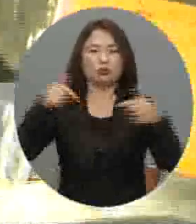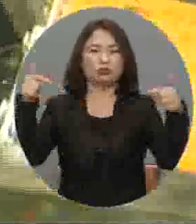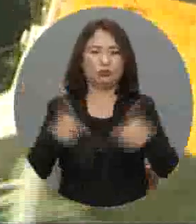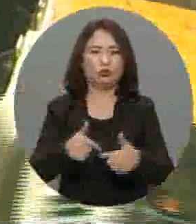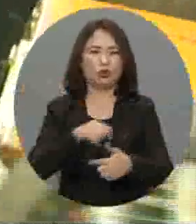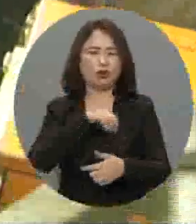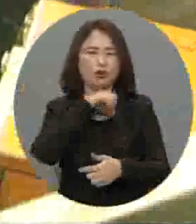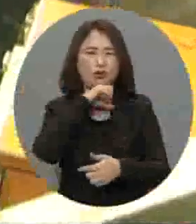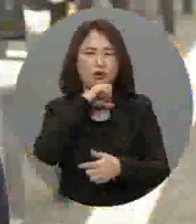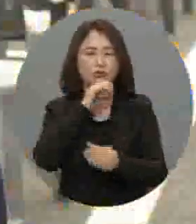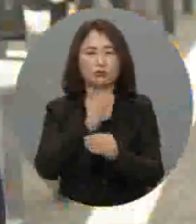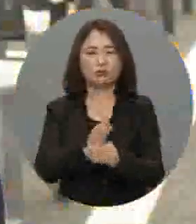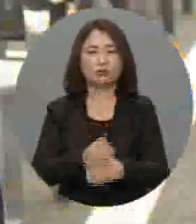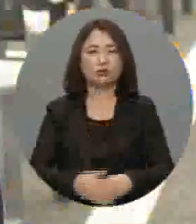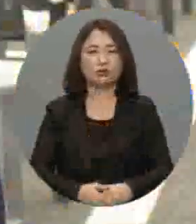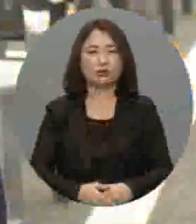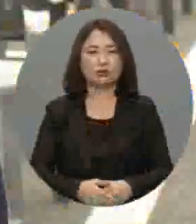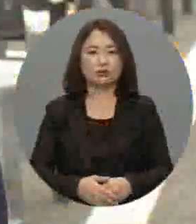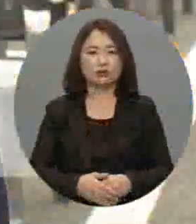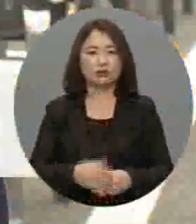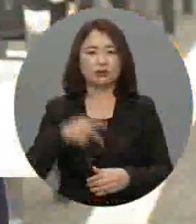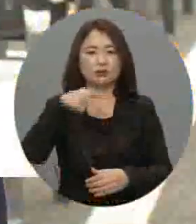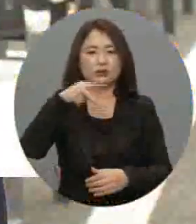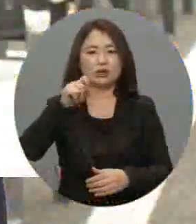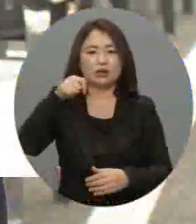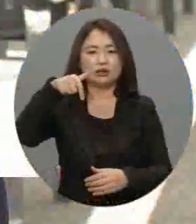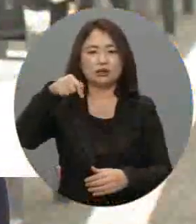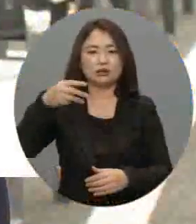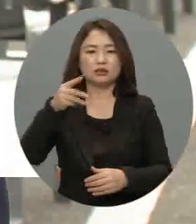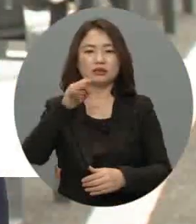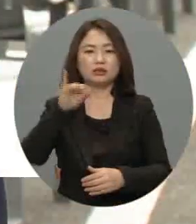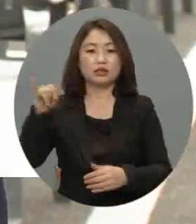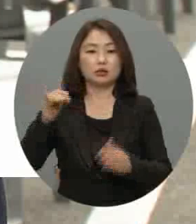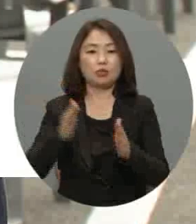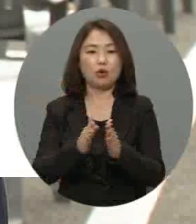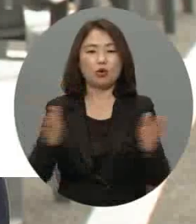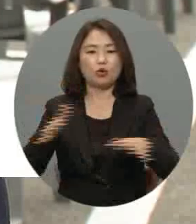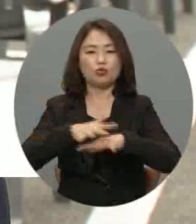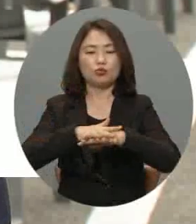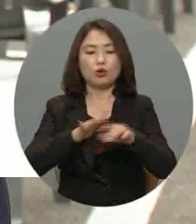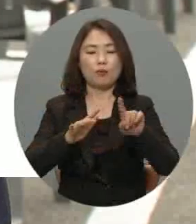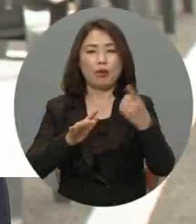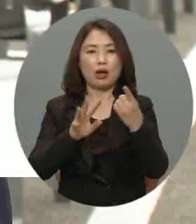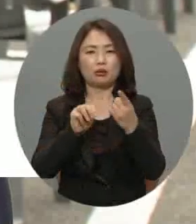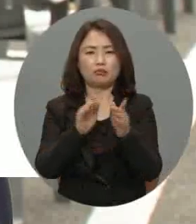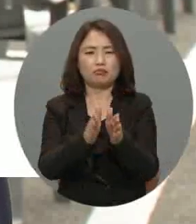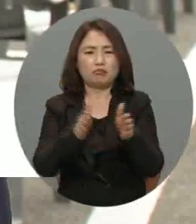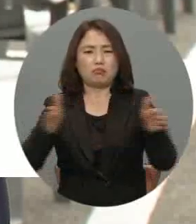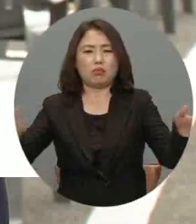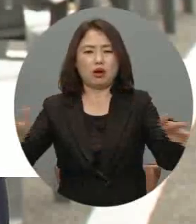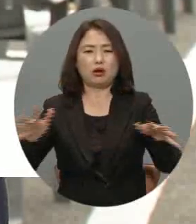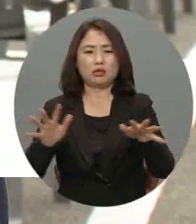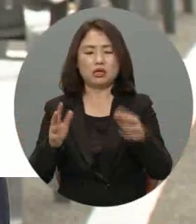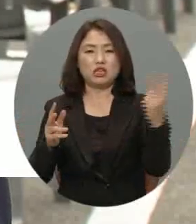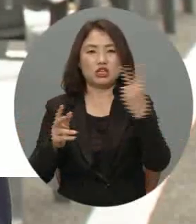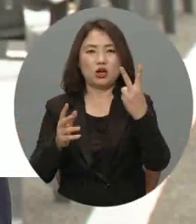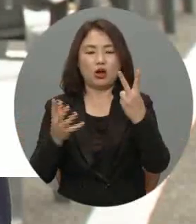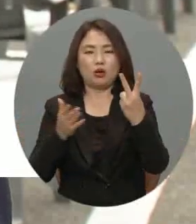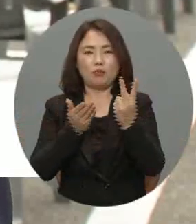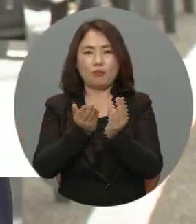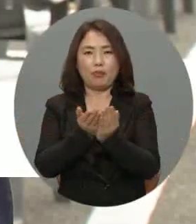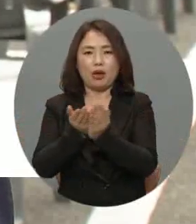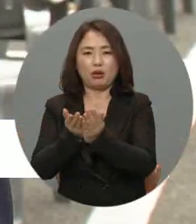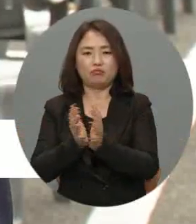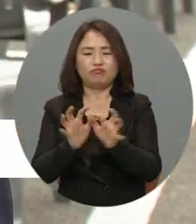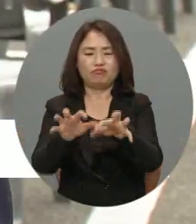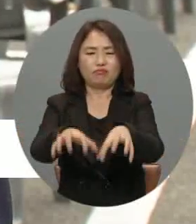있다고 호소했습니다. 쌍거리 그물 폭이 100m입니다. 그 쌍거리 그물을 2천여 척이 조업을 하니까